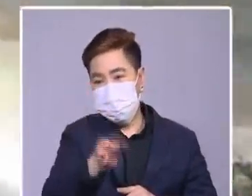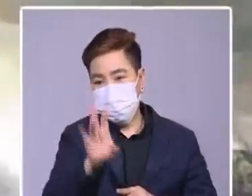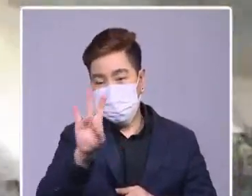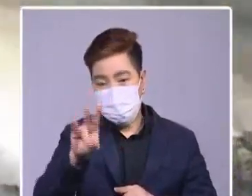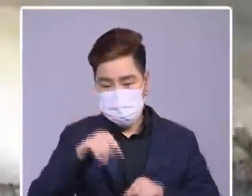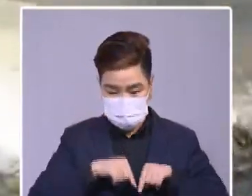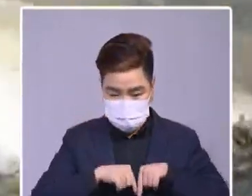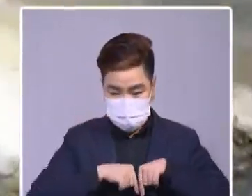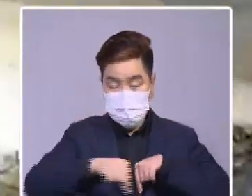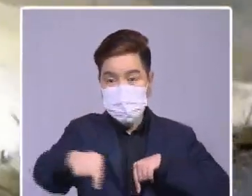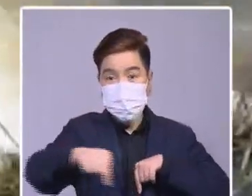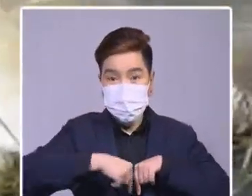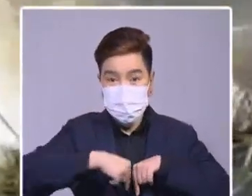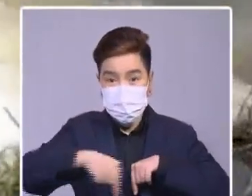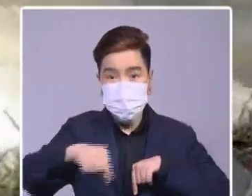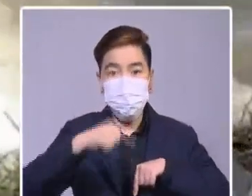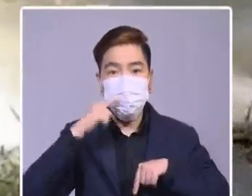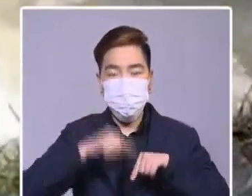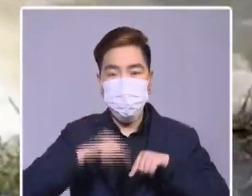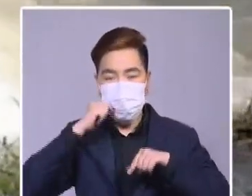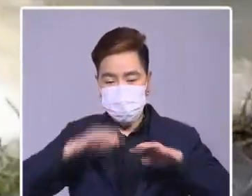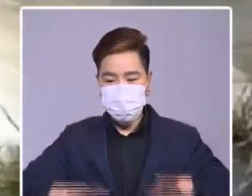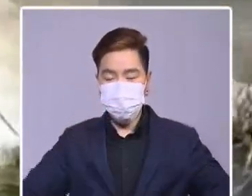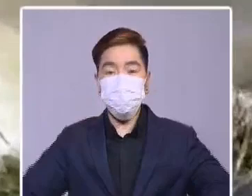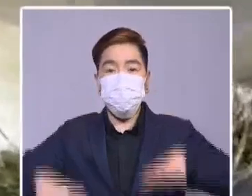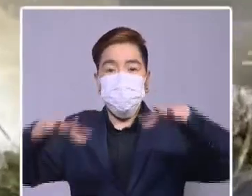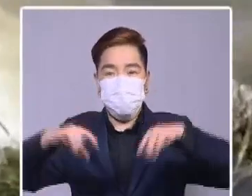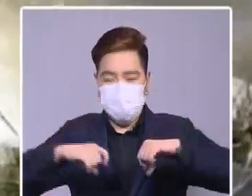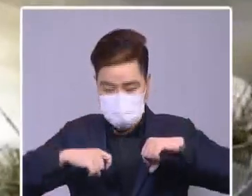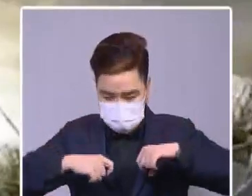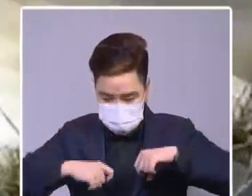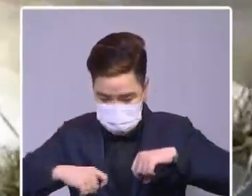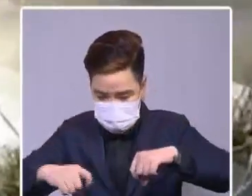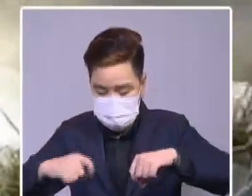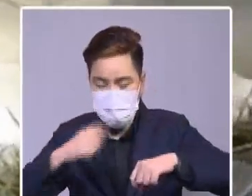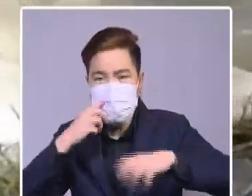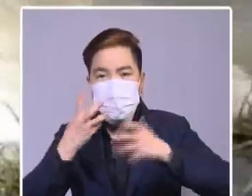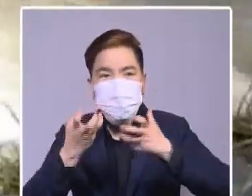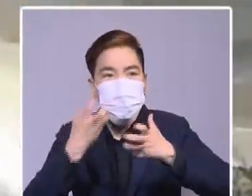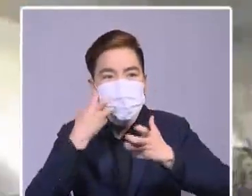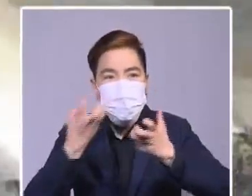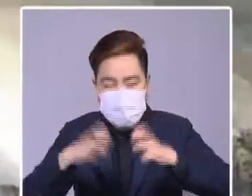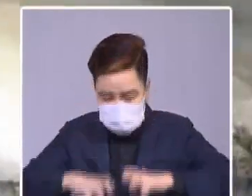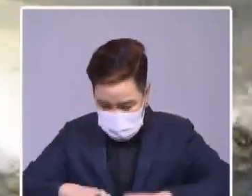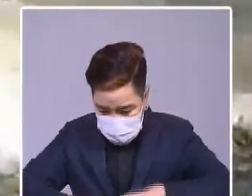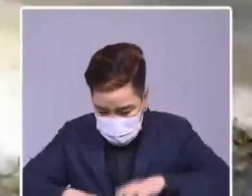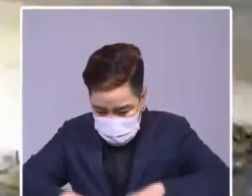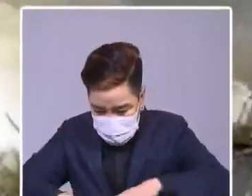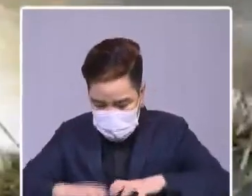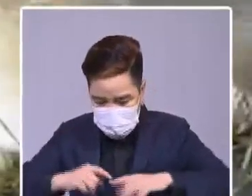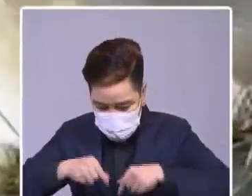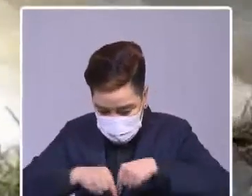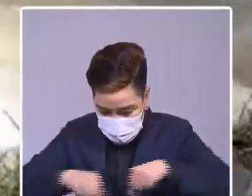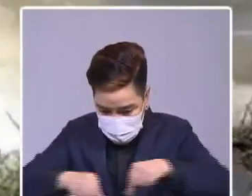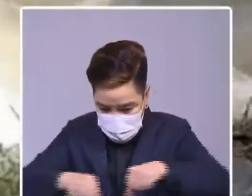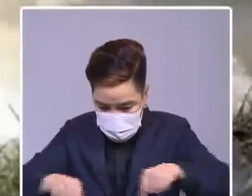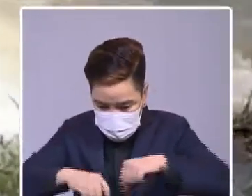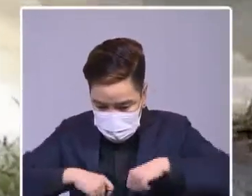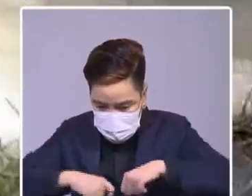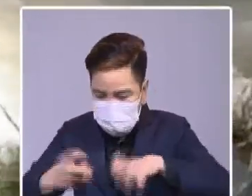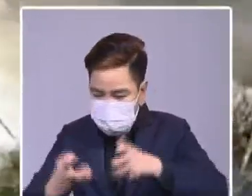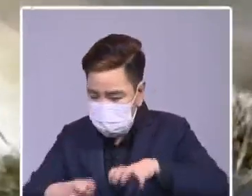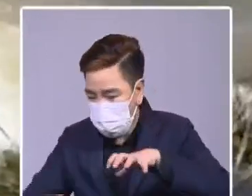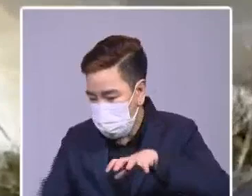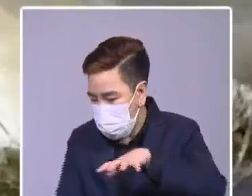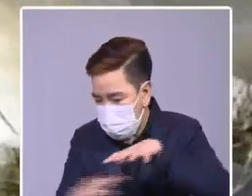บำเหน็จณรงค์จตุรัสบริเวณนั้นน้ำท่วมสูงเหนือสันดานแล้วไอ้ตัวหินที่มันรองรางรถไฟเนี่ยถูกพัดไปกับ